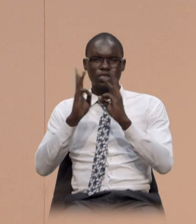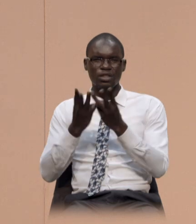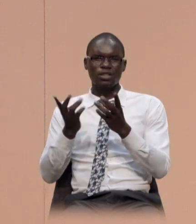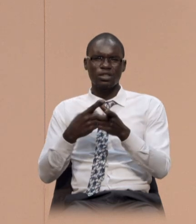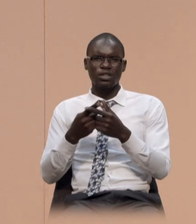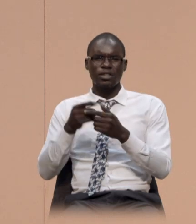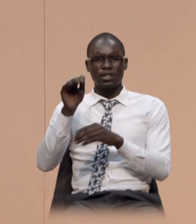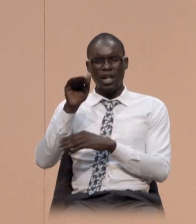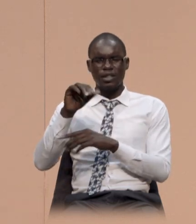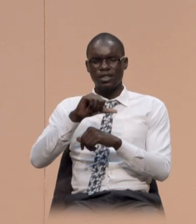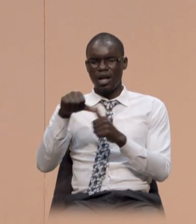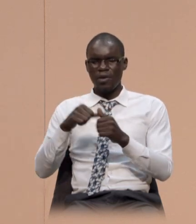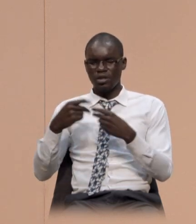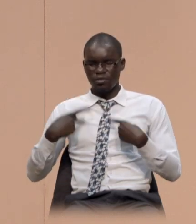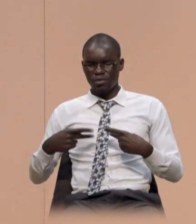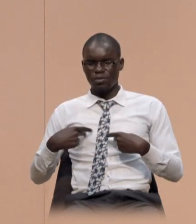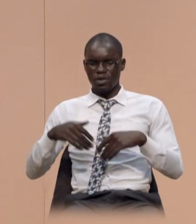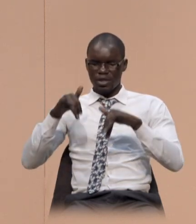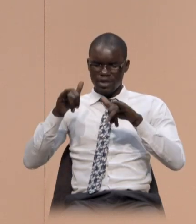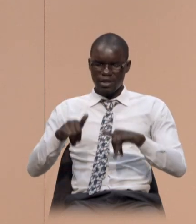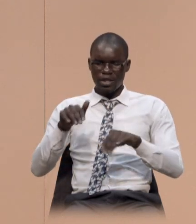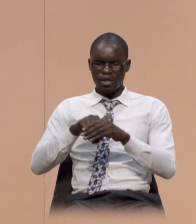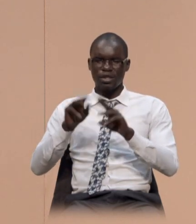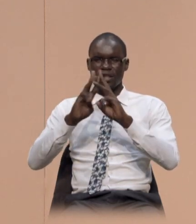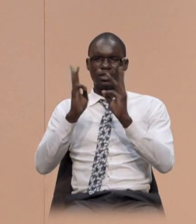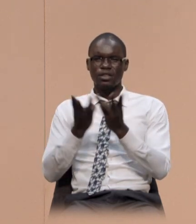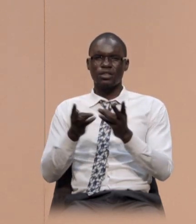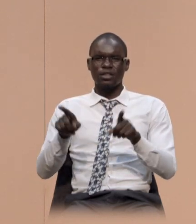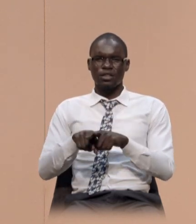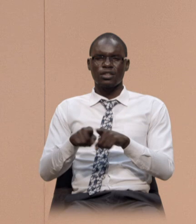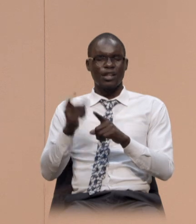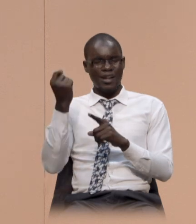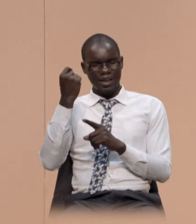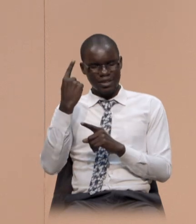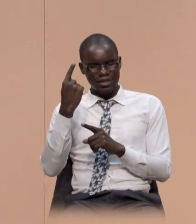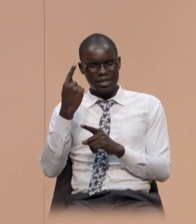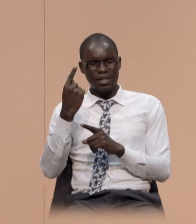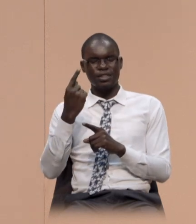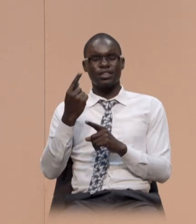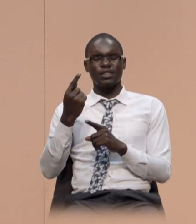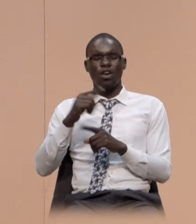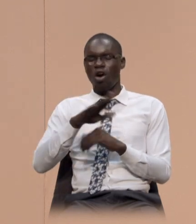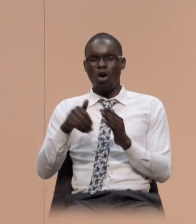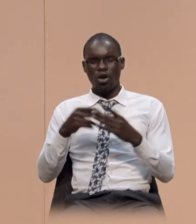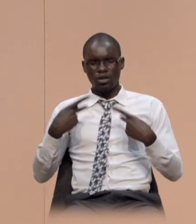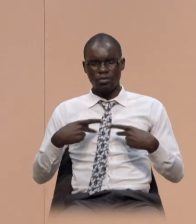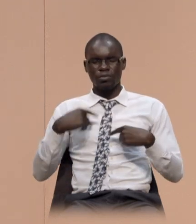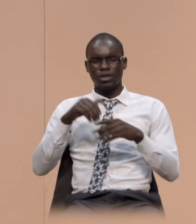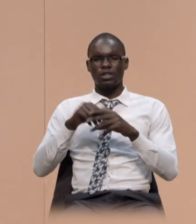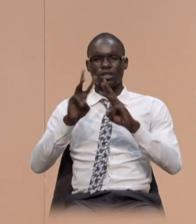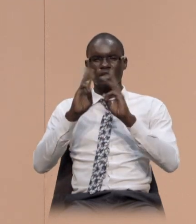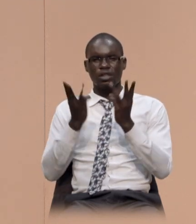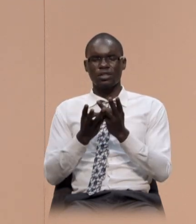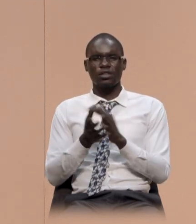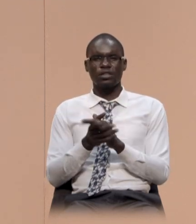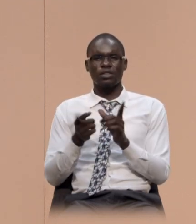anauliza juu ya watu wanaoishi duniani, kumaanisha ya kwamba Mungu anaelewa kila mtu aliyeko duniani. Na anamuuliza shetani neno